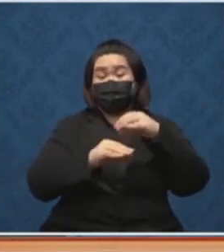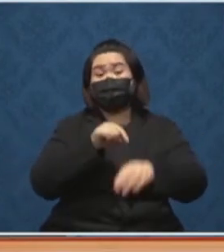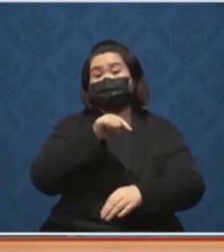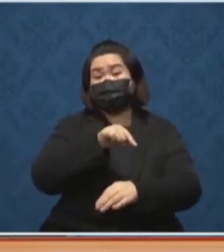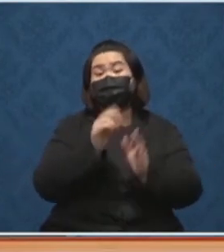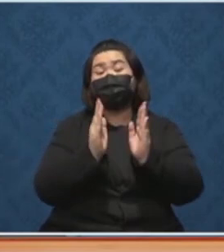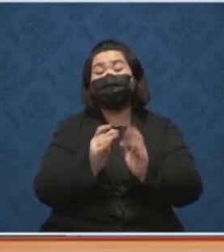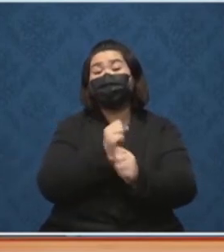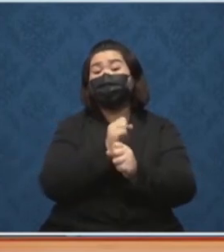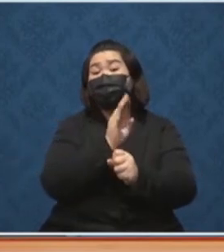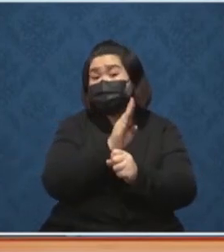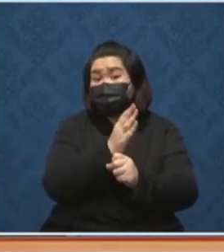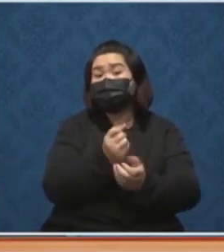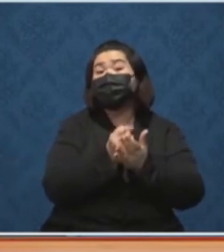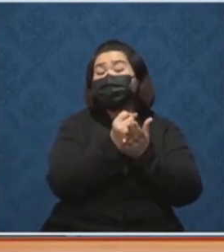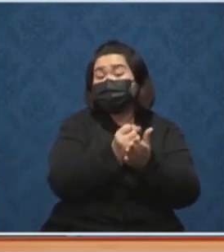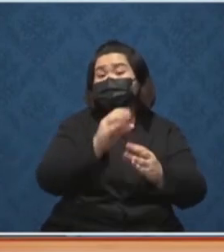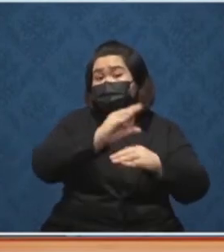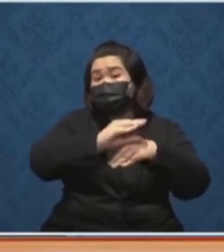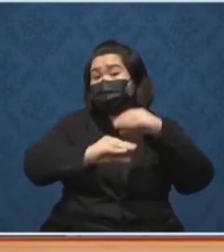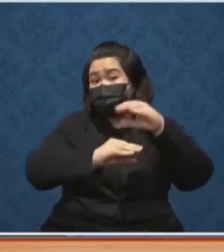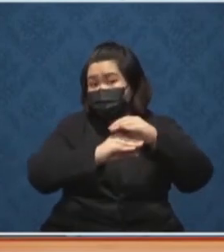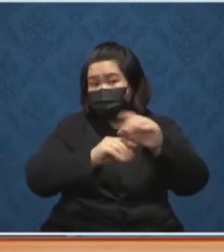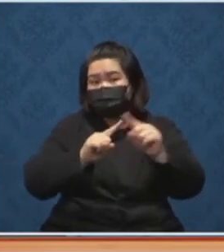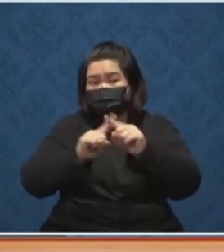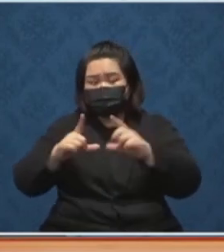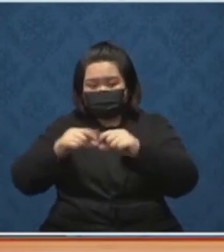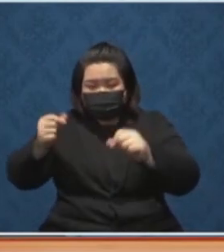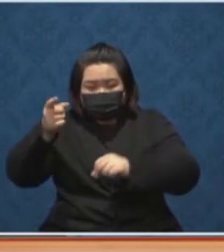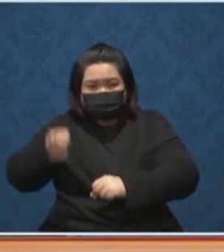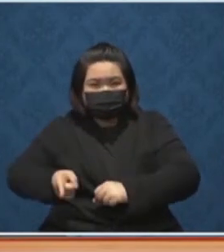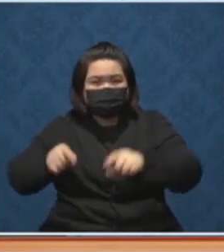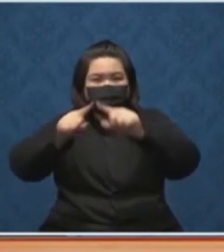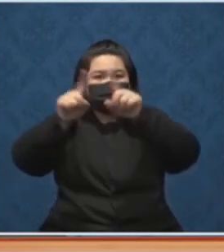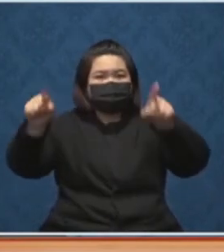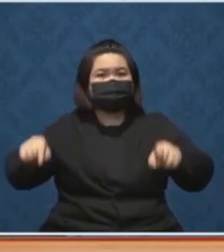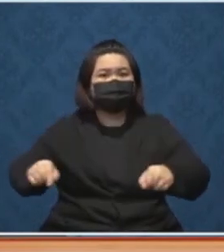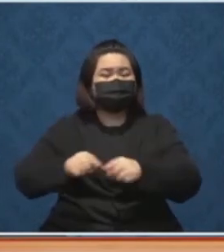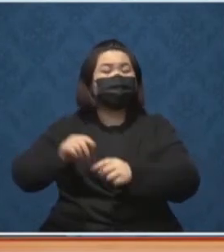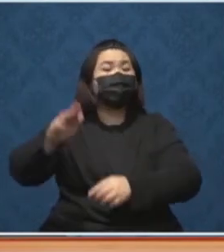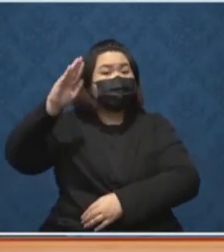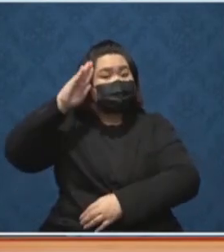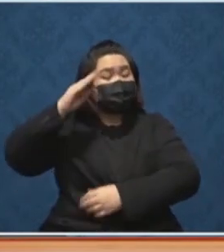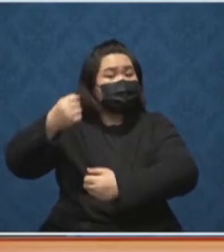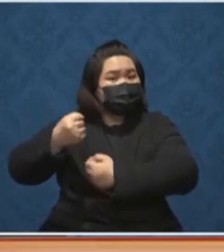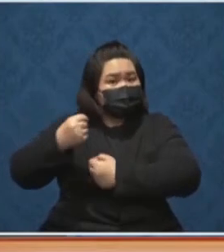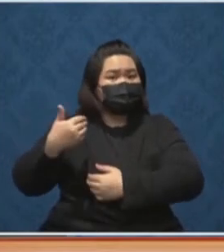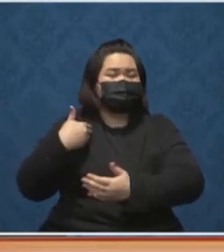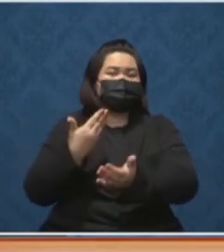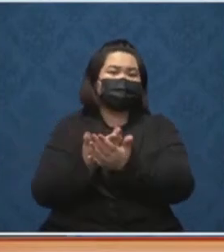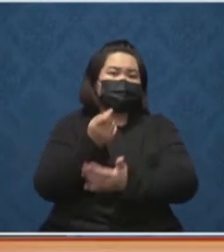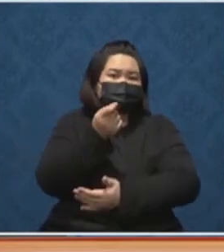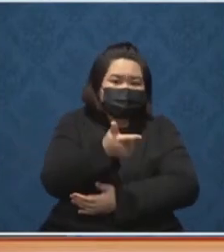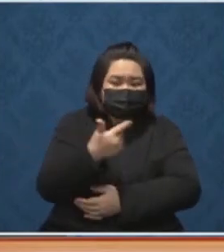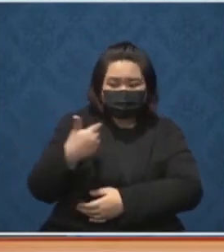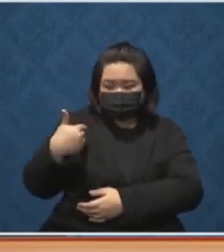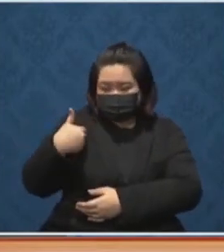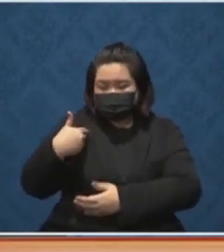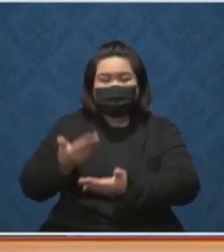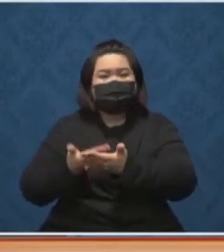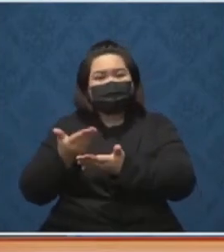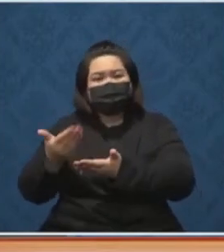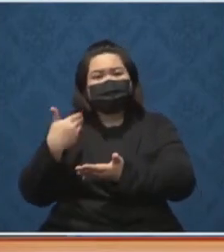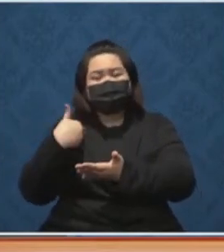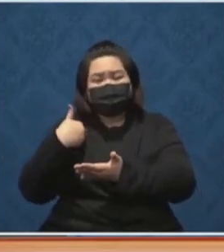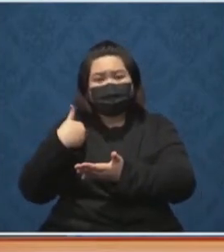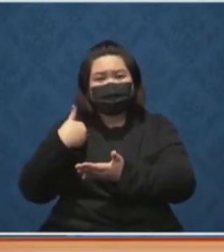กบริจัตย์ สลทดไปครับแต่ข้อเท่จริงครับ เอกศาขกองทับบกครับโครงการนี้จัดซ้อจัดจ้างประกาศผู้ชนะ โวท 14 กร